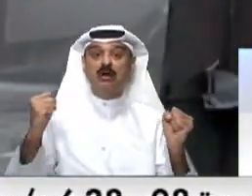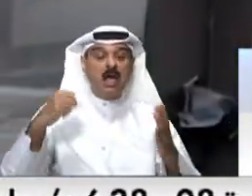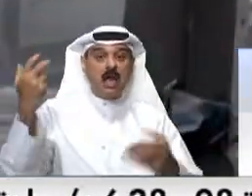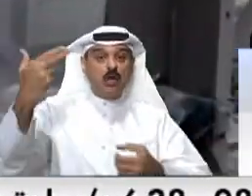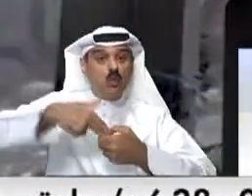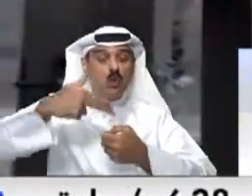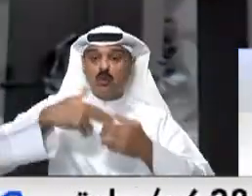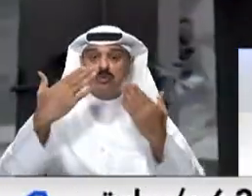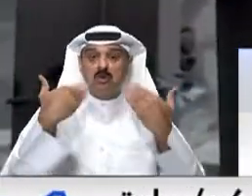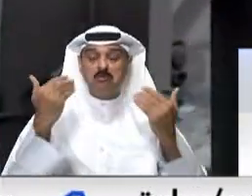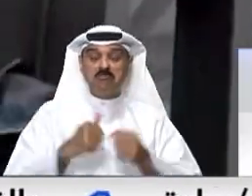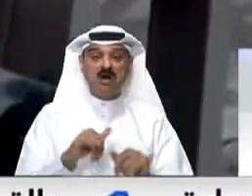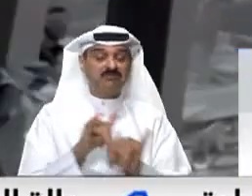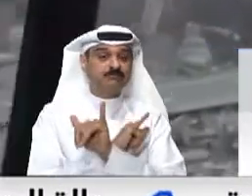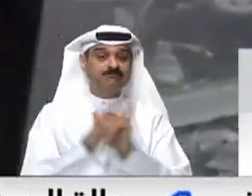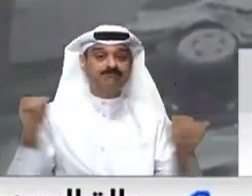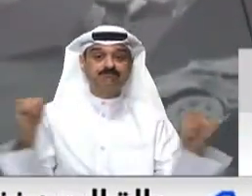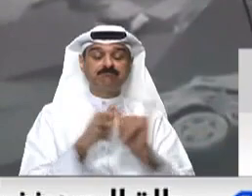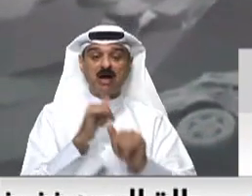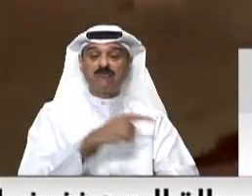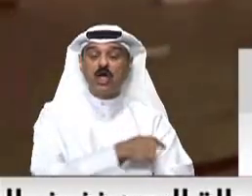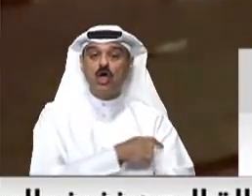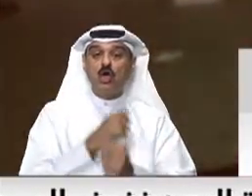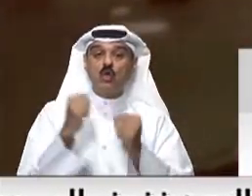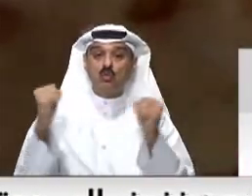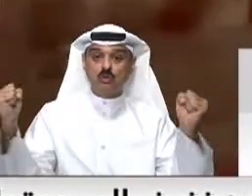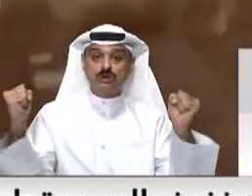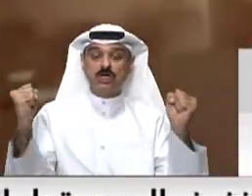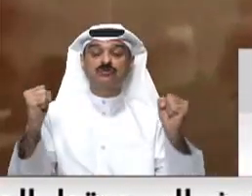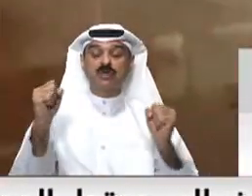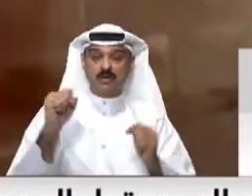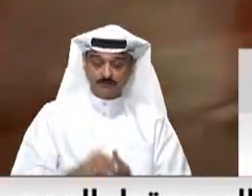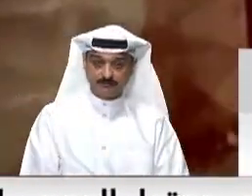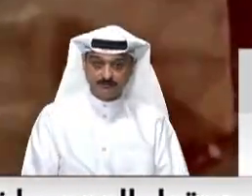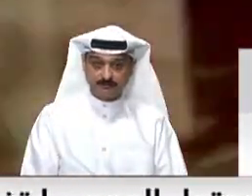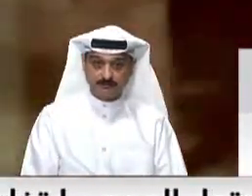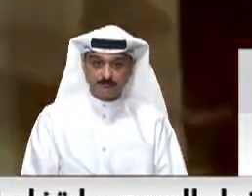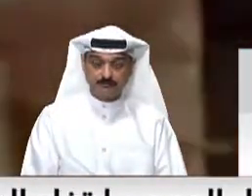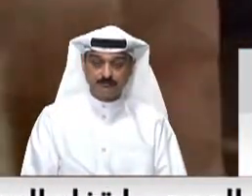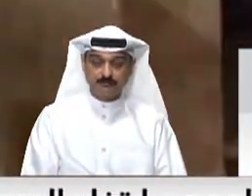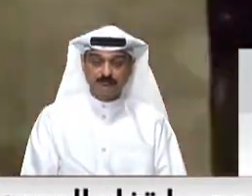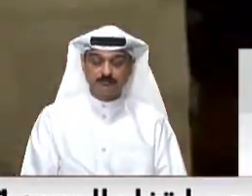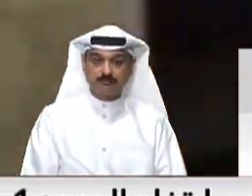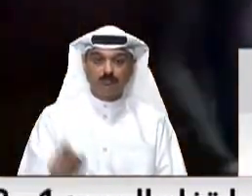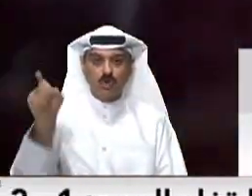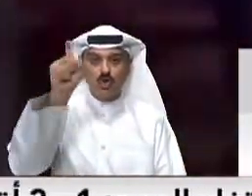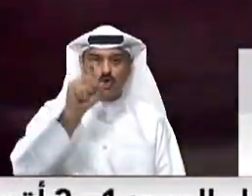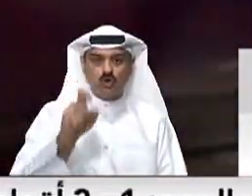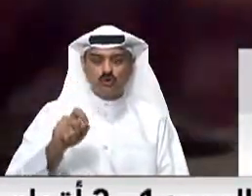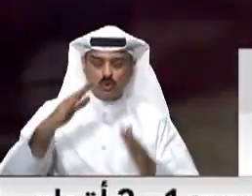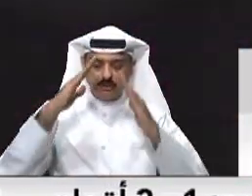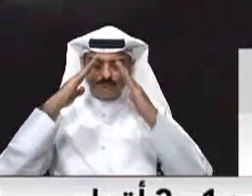من المستشفيات عن الخدمة. نعم فالح